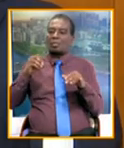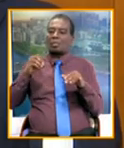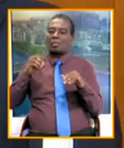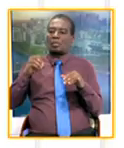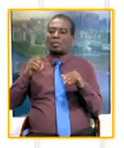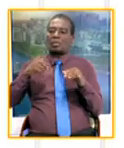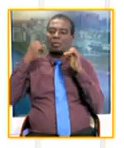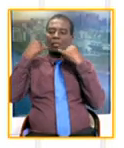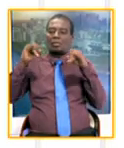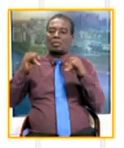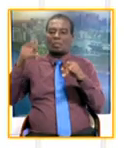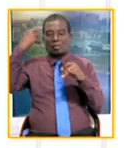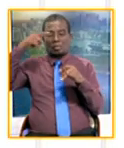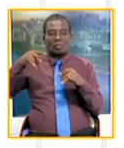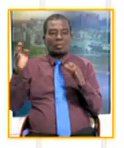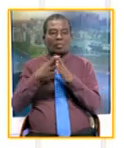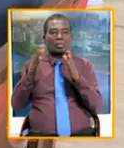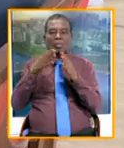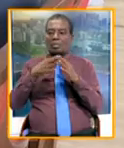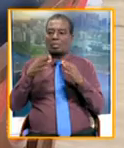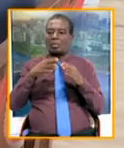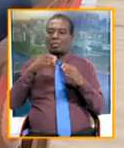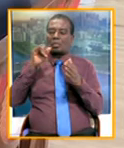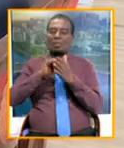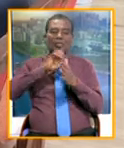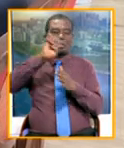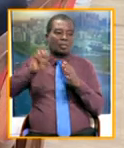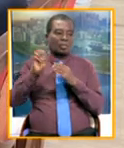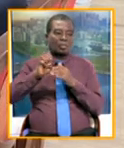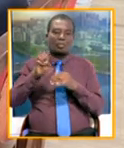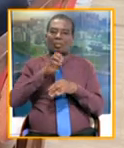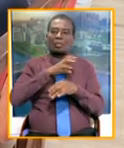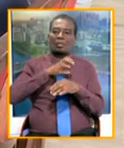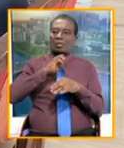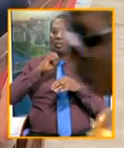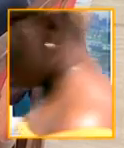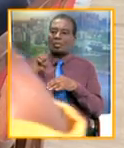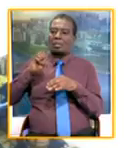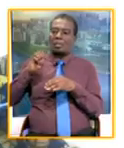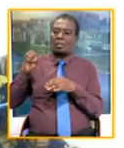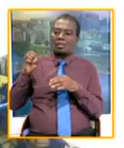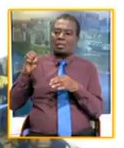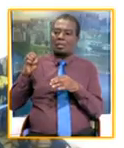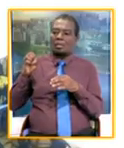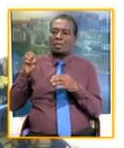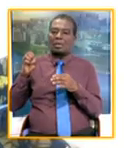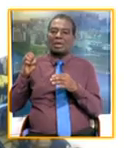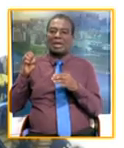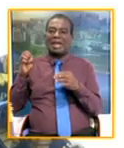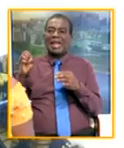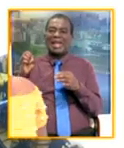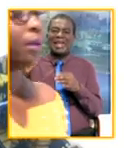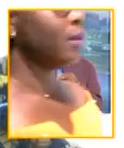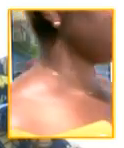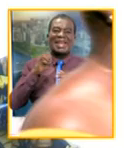annoncées à l'occasion de la réunion de ce mercredi. Des exemples avec d'abord les décrets portant raffermissement de la